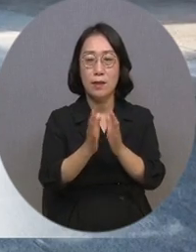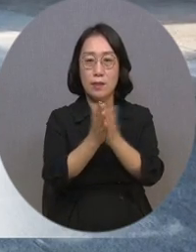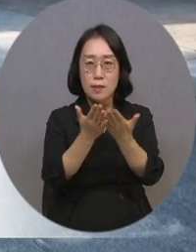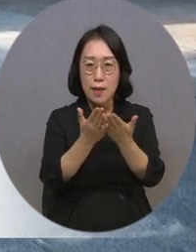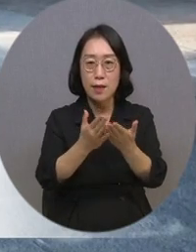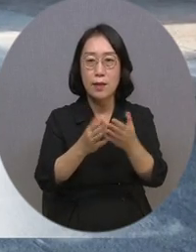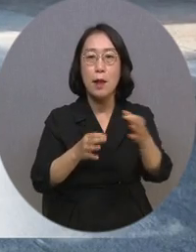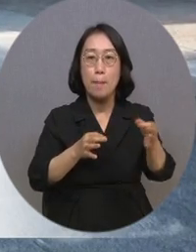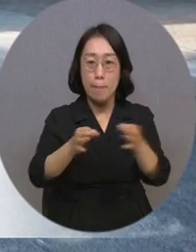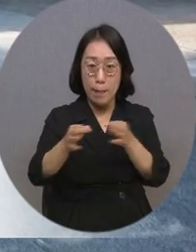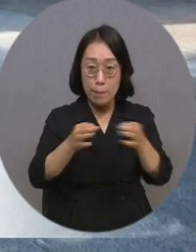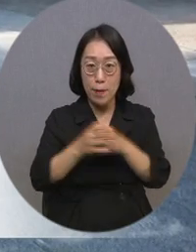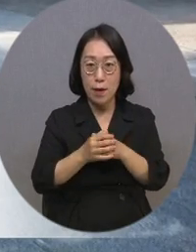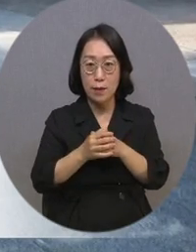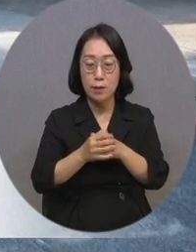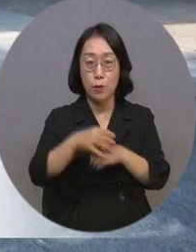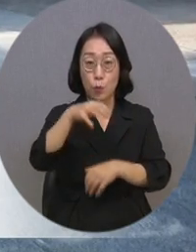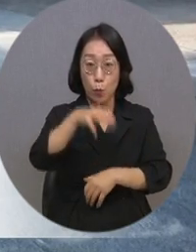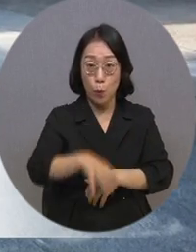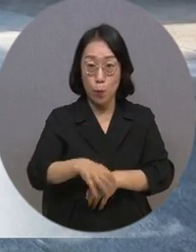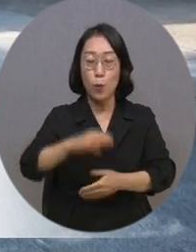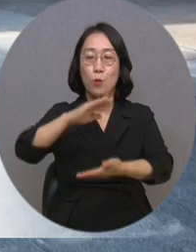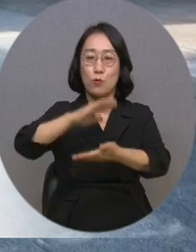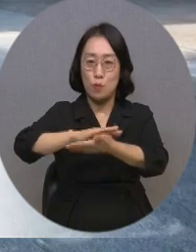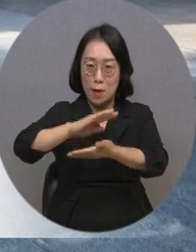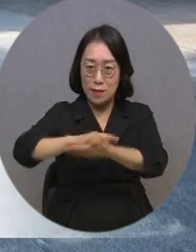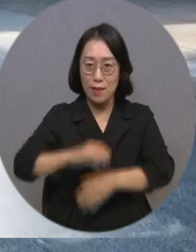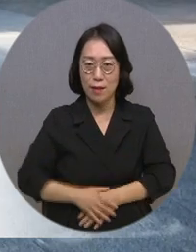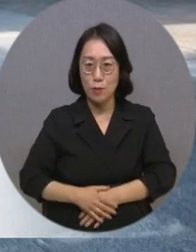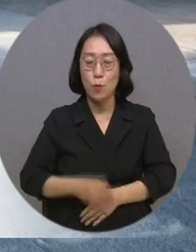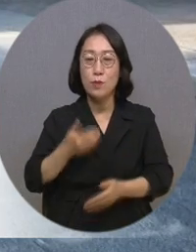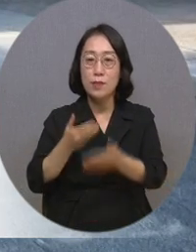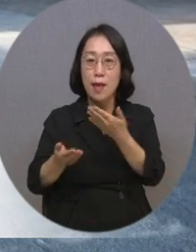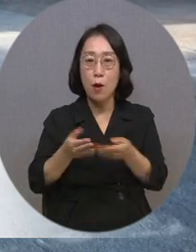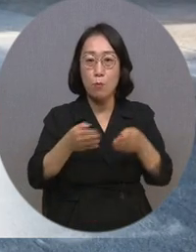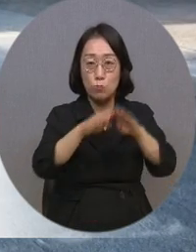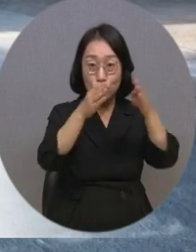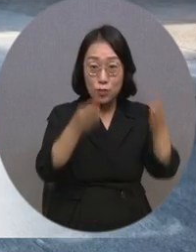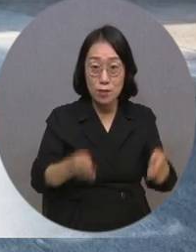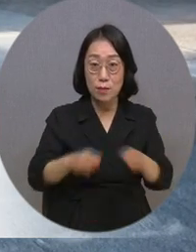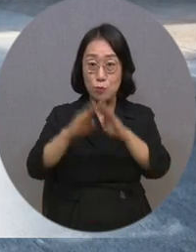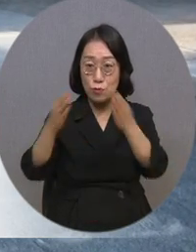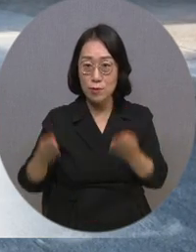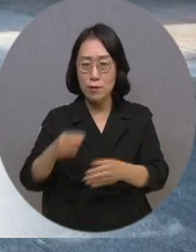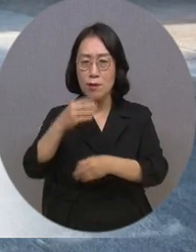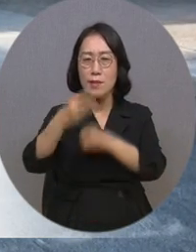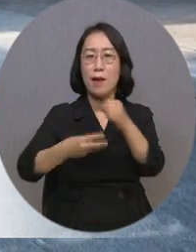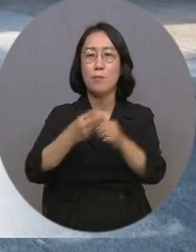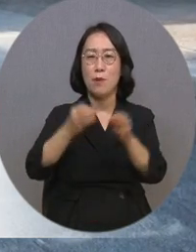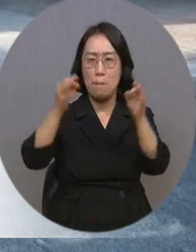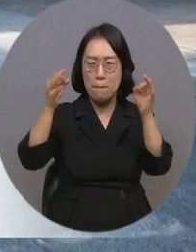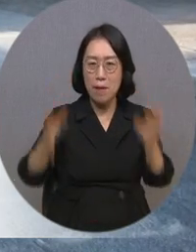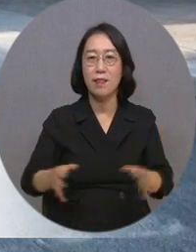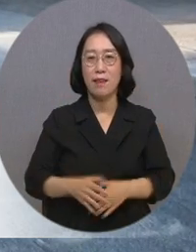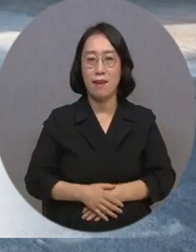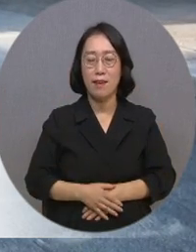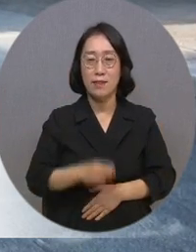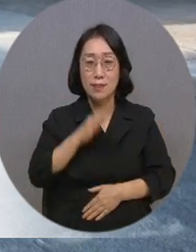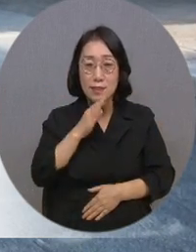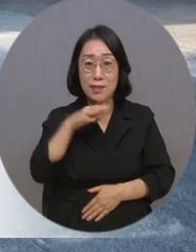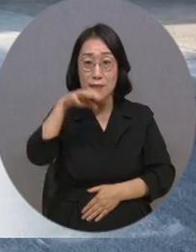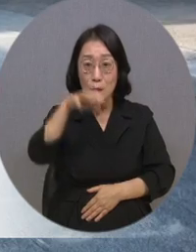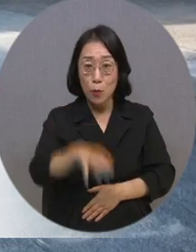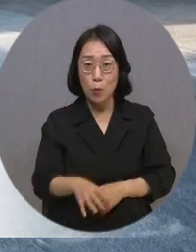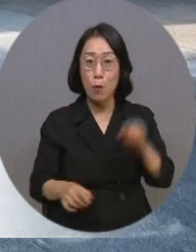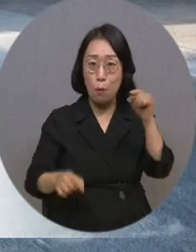책을 판매하는 서점이나 출판사, 그리고 체험 부스가 3년 만에 이렇게 오프라인으로 열리게